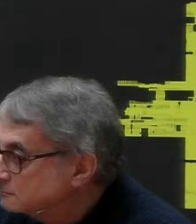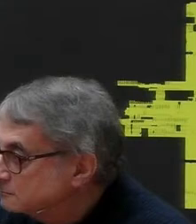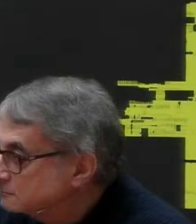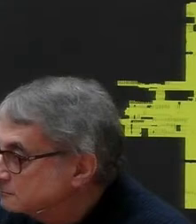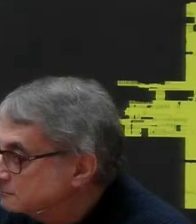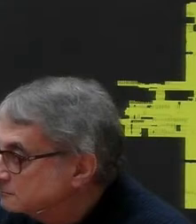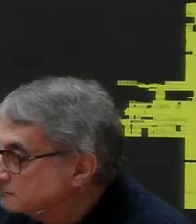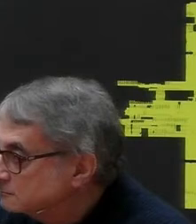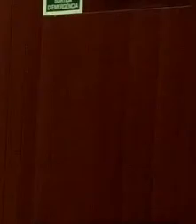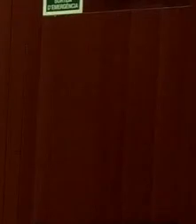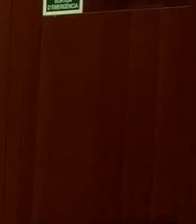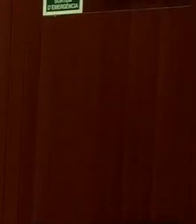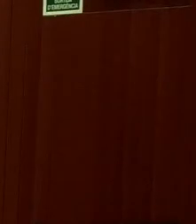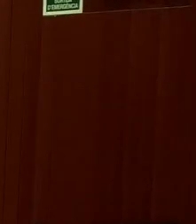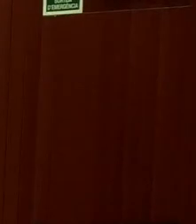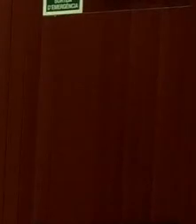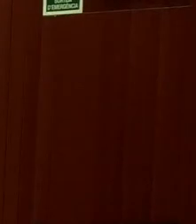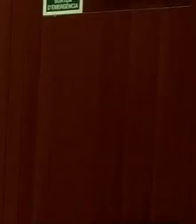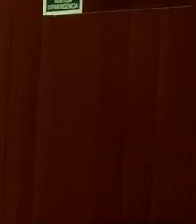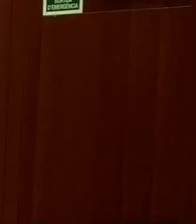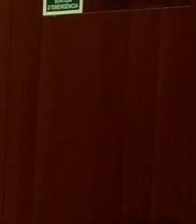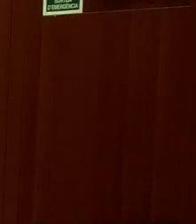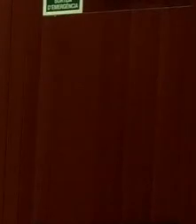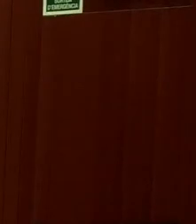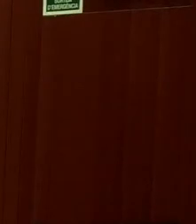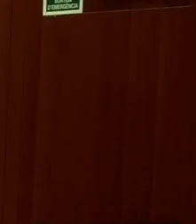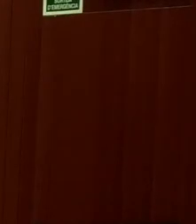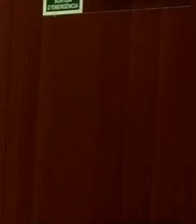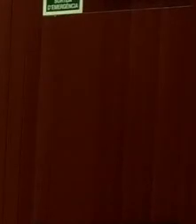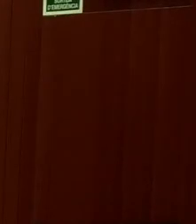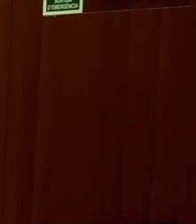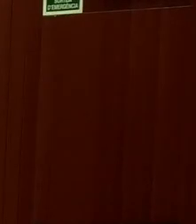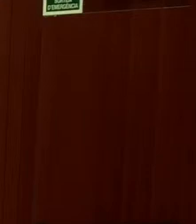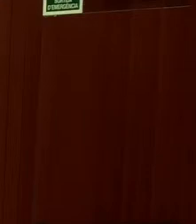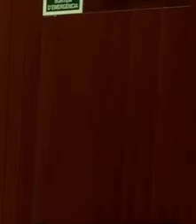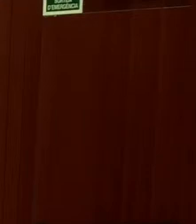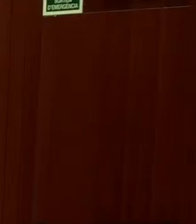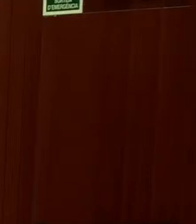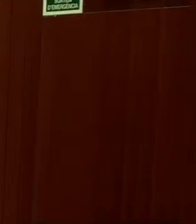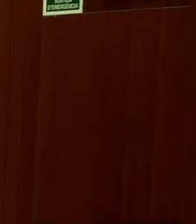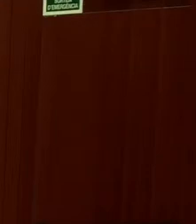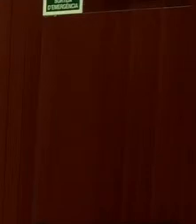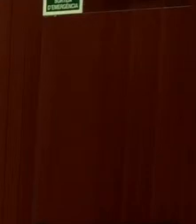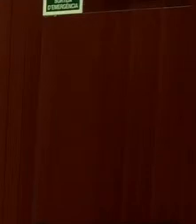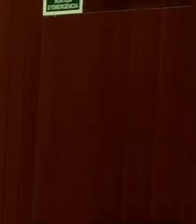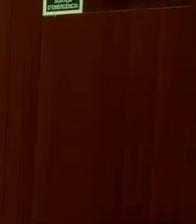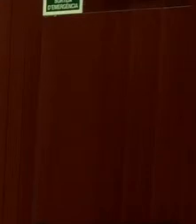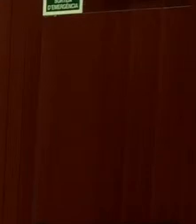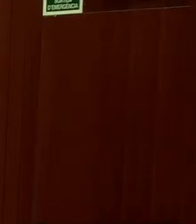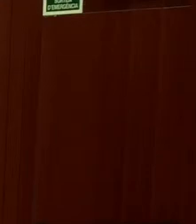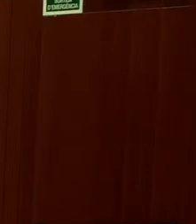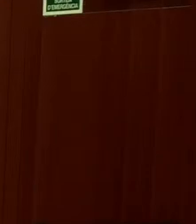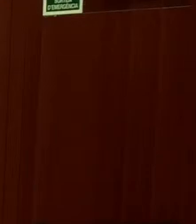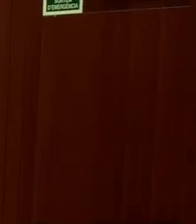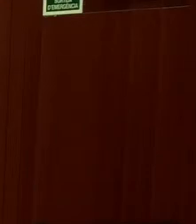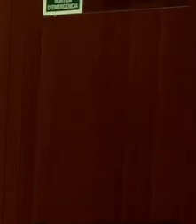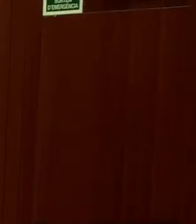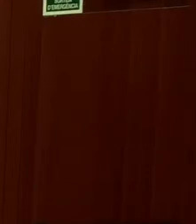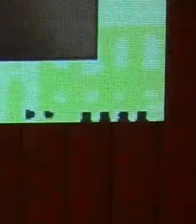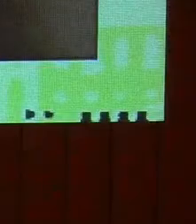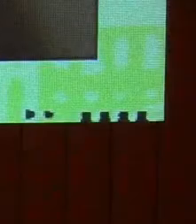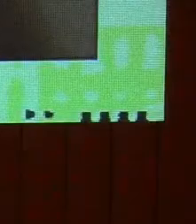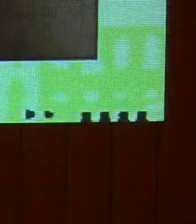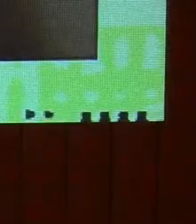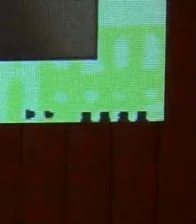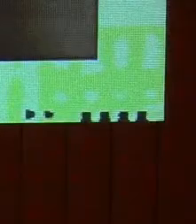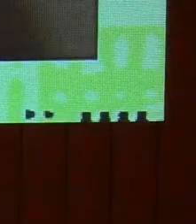tenim germans en altres nacions i també en la nostra pròpia nació, en altres territoris que no només és l'autonomia